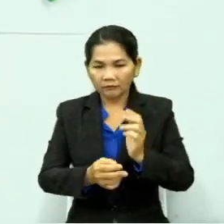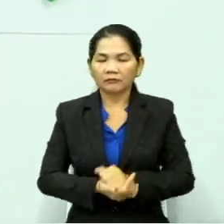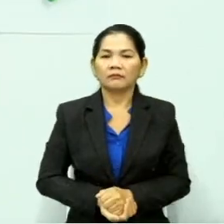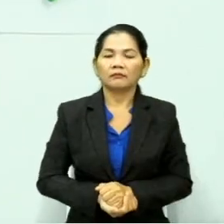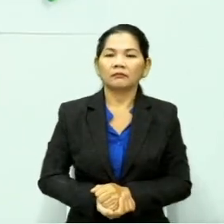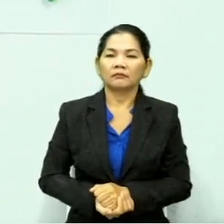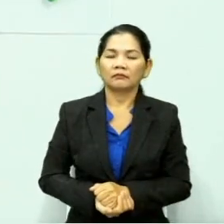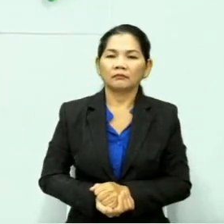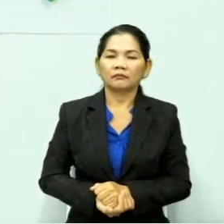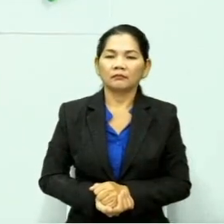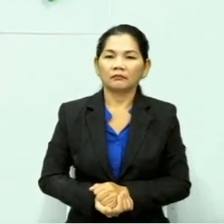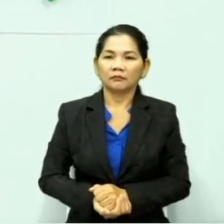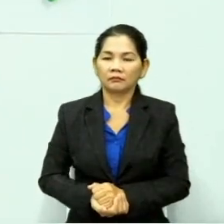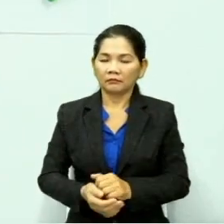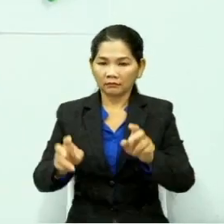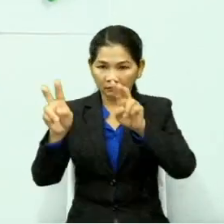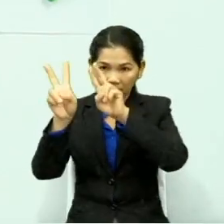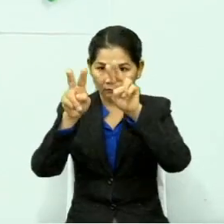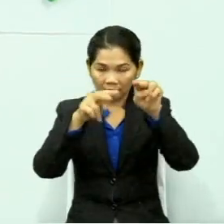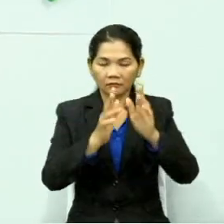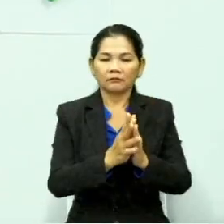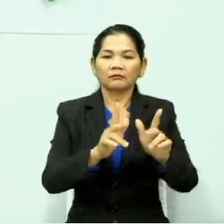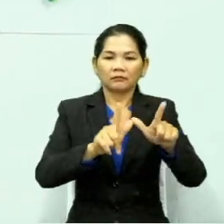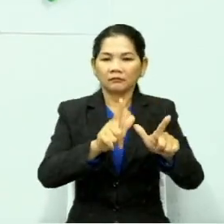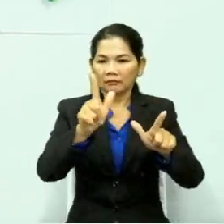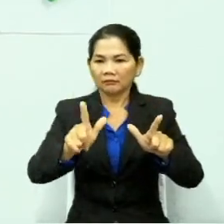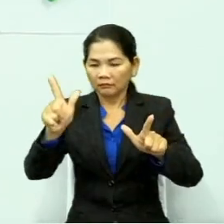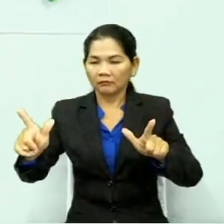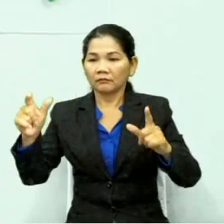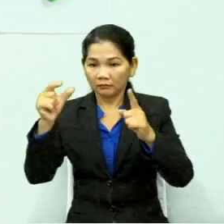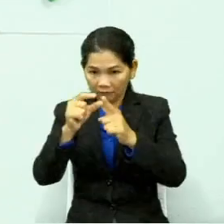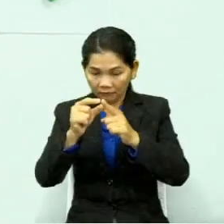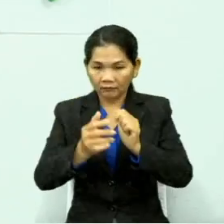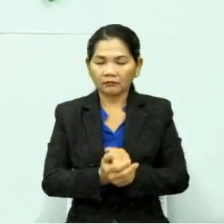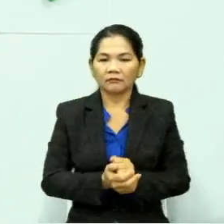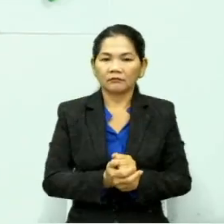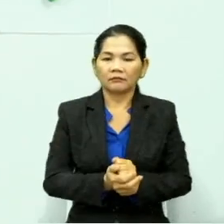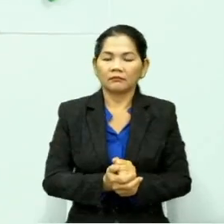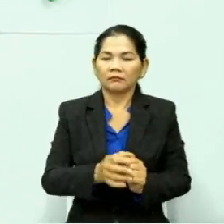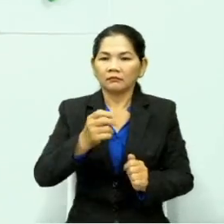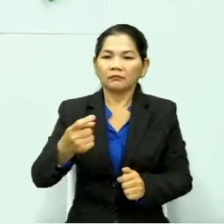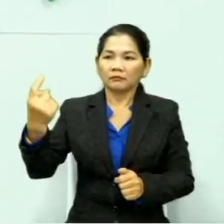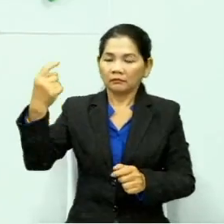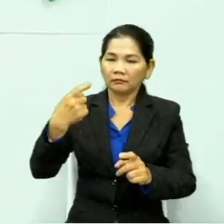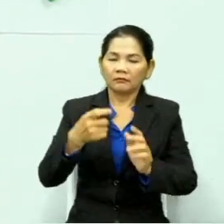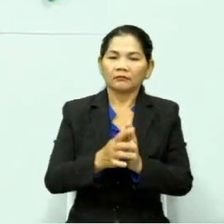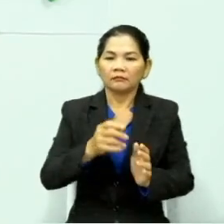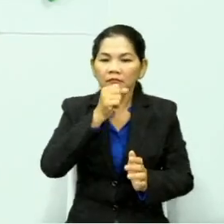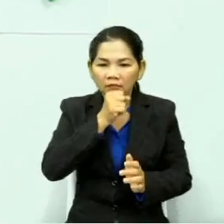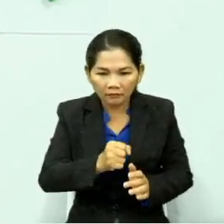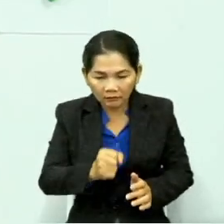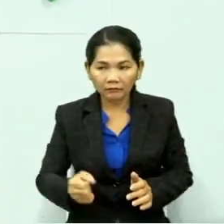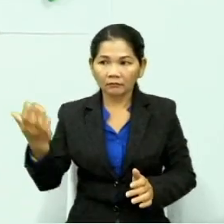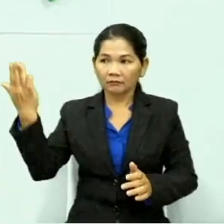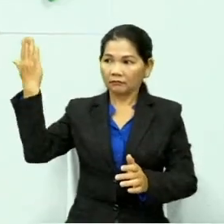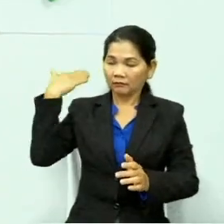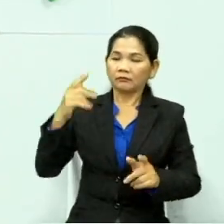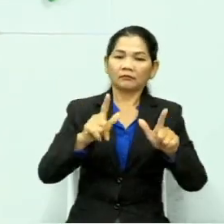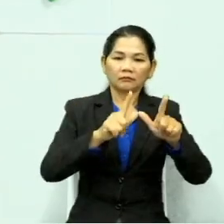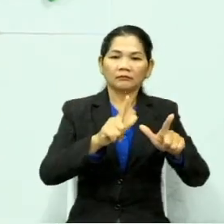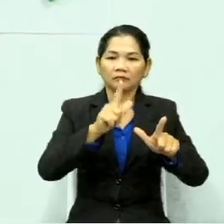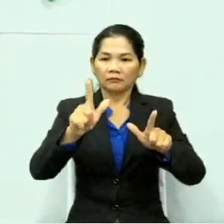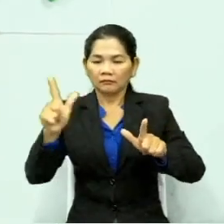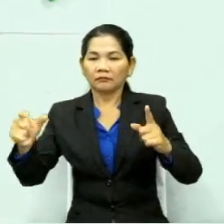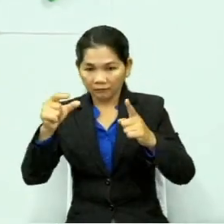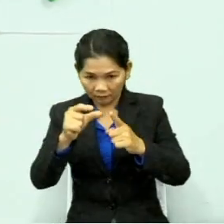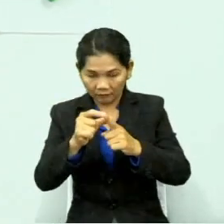chà tế chó chuôn nâng phía đồn tá chuôn nâng pia chà